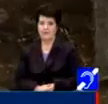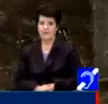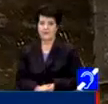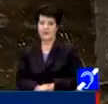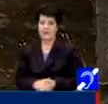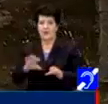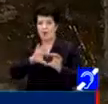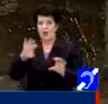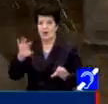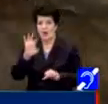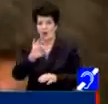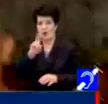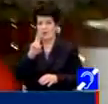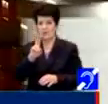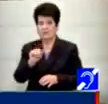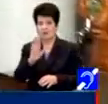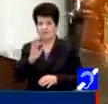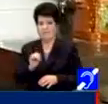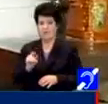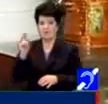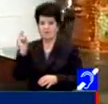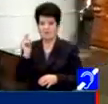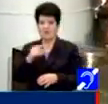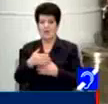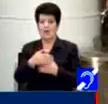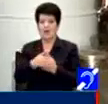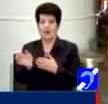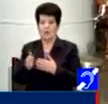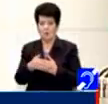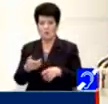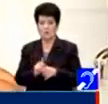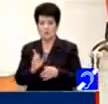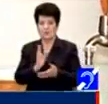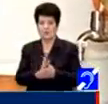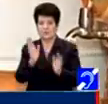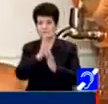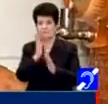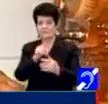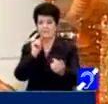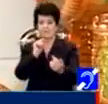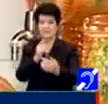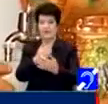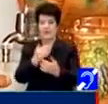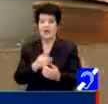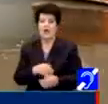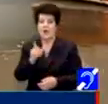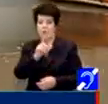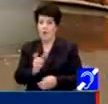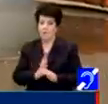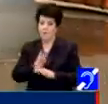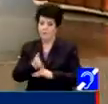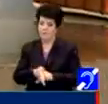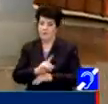o țavă și alta care stă deasupra ușii, adică se fac curentul. Salvatorii îndeamnă oamenii să nu intre în